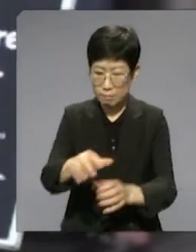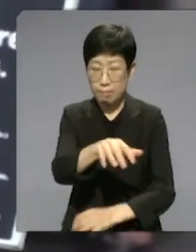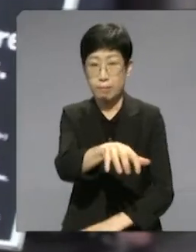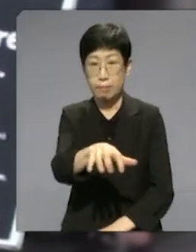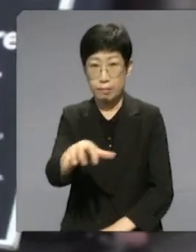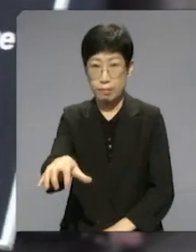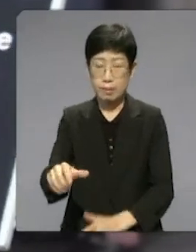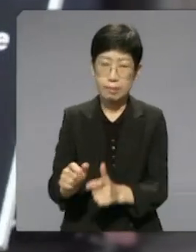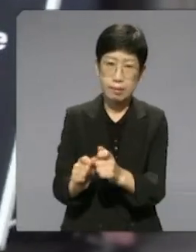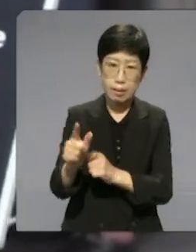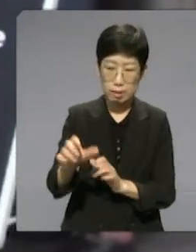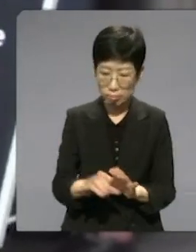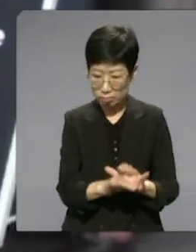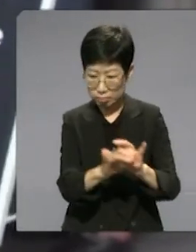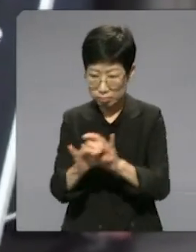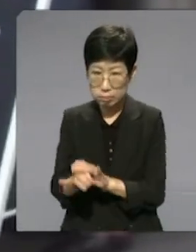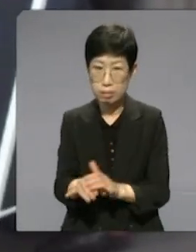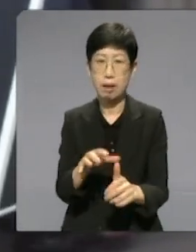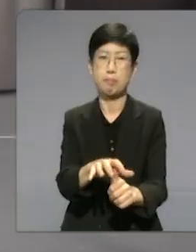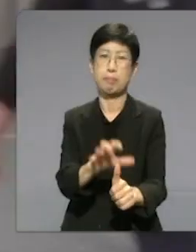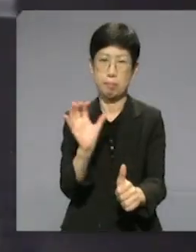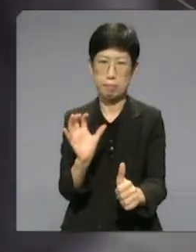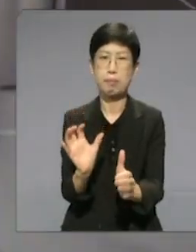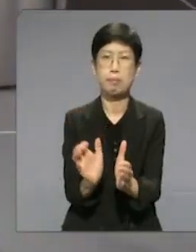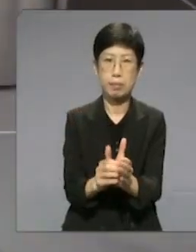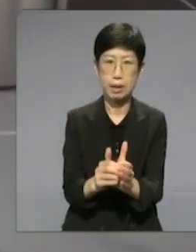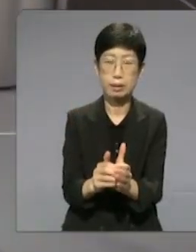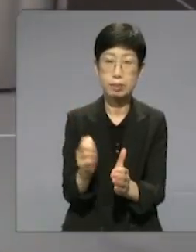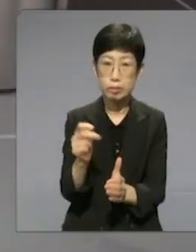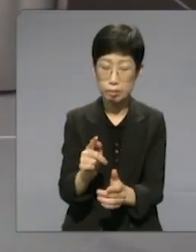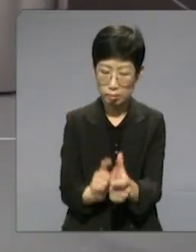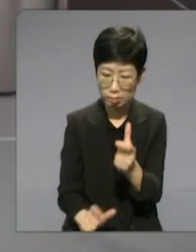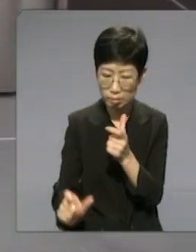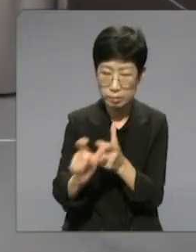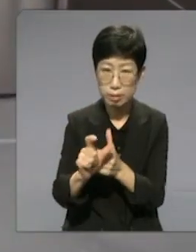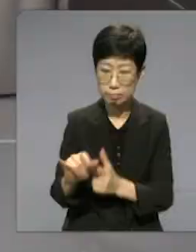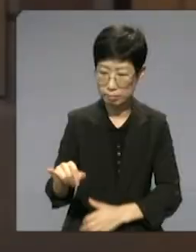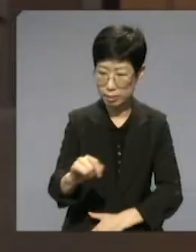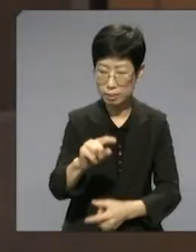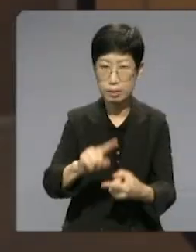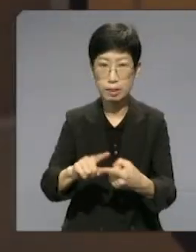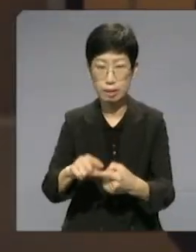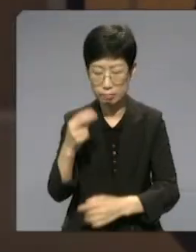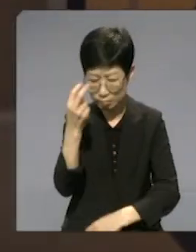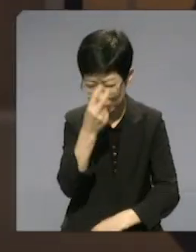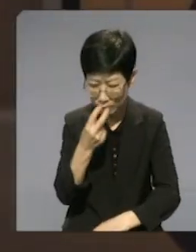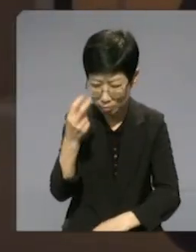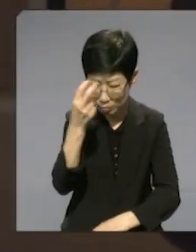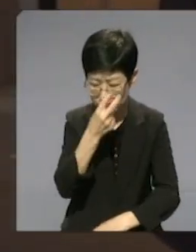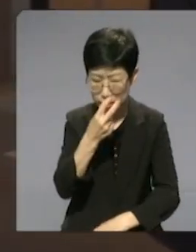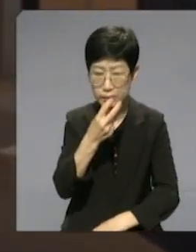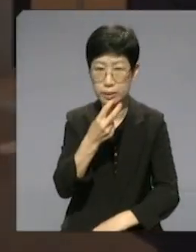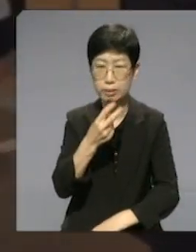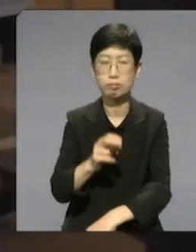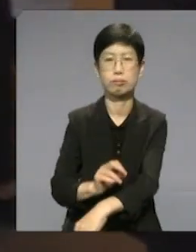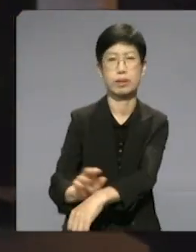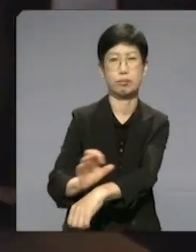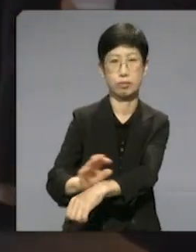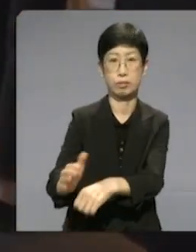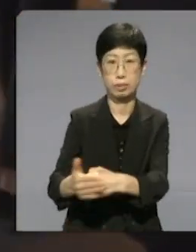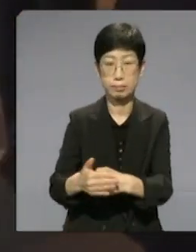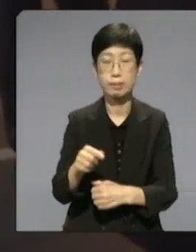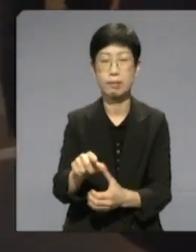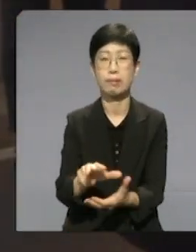각국이 대부분 코로나19 방역 규제를 모두 푼 것은 물론 바이러스에 대한 감시와 추적 등 관리에 소홀하기